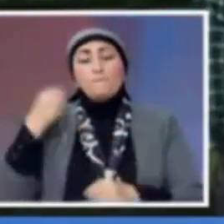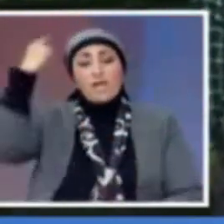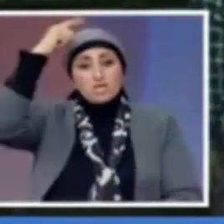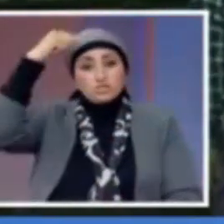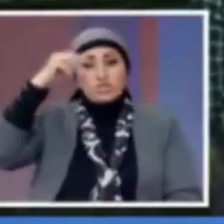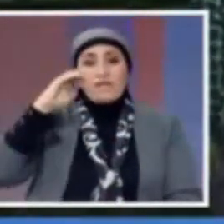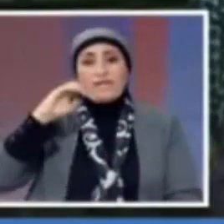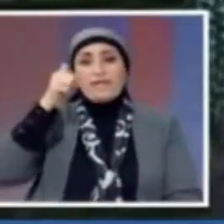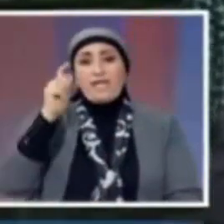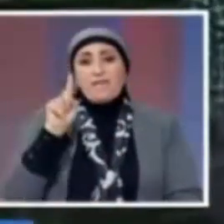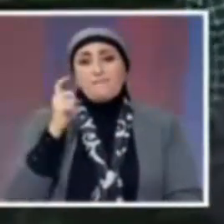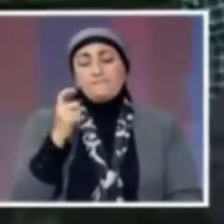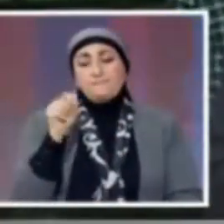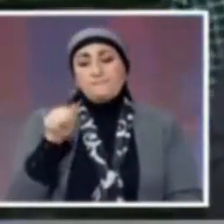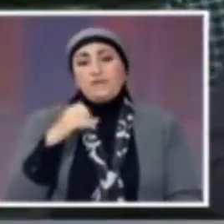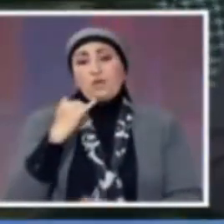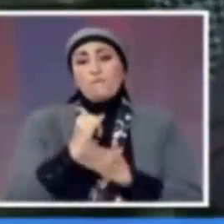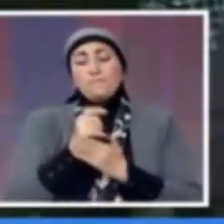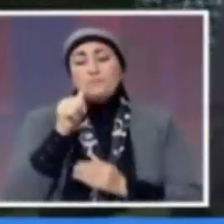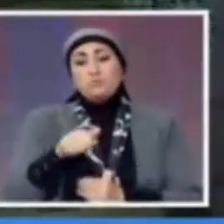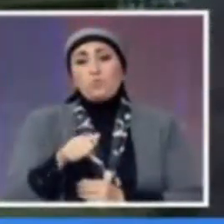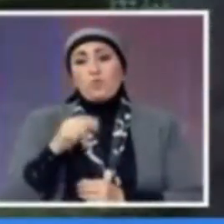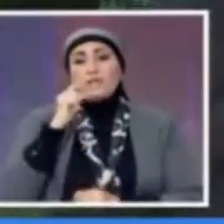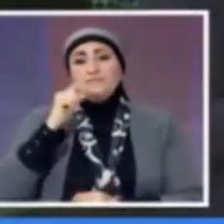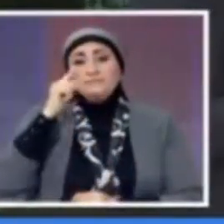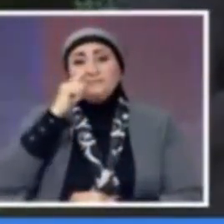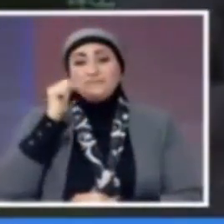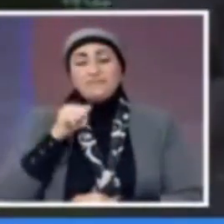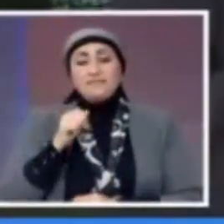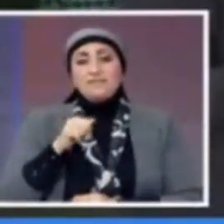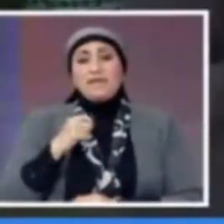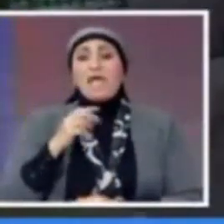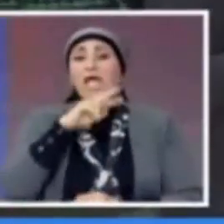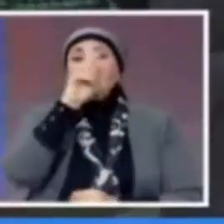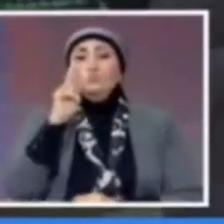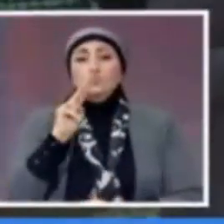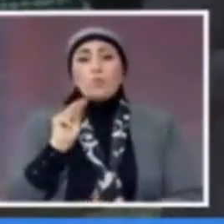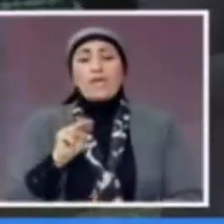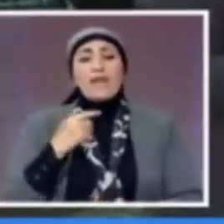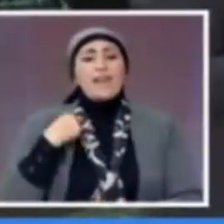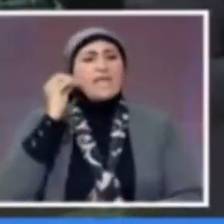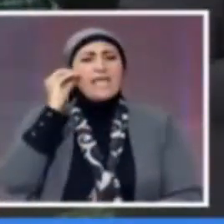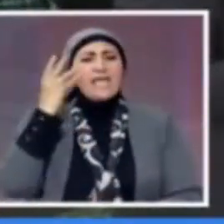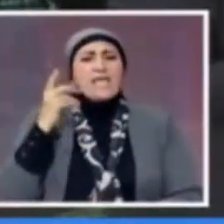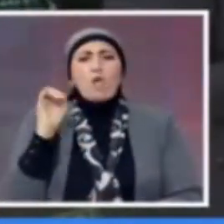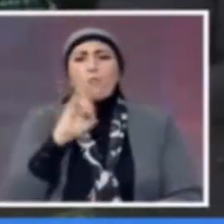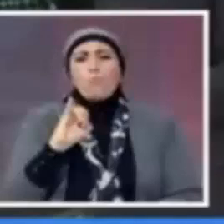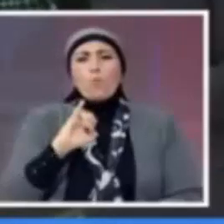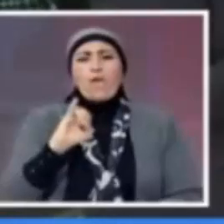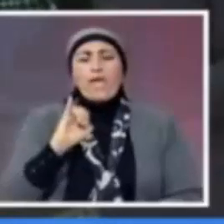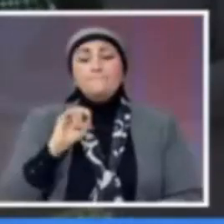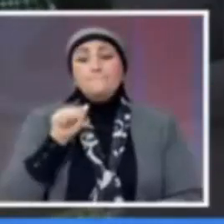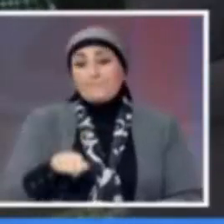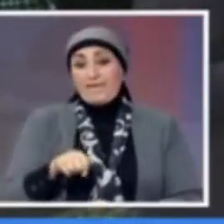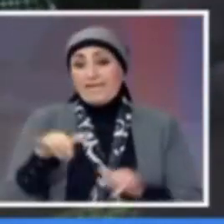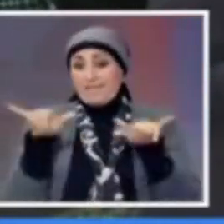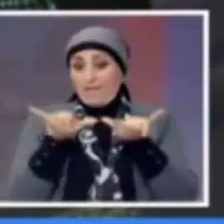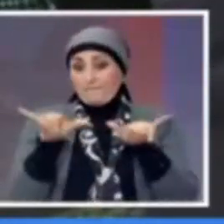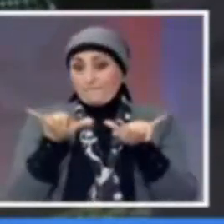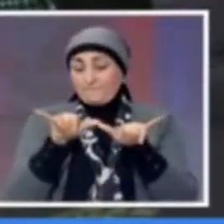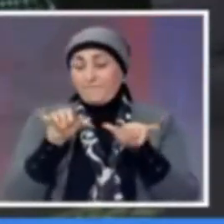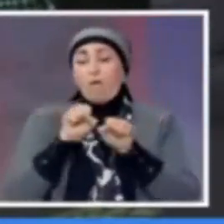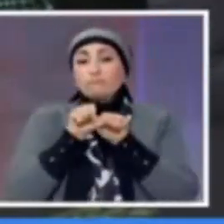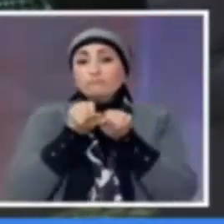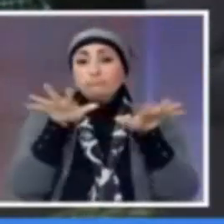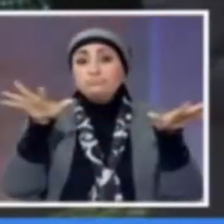طايع، رئيس القطاع الديني بوزارة الأوقاف. ودعني أسأل حضرتك شيخ جابر طايع، ما هي أهم ما أطلقته إدارة الدعوة